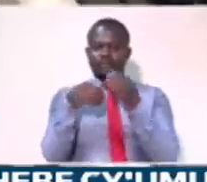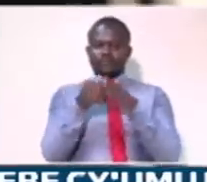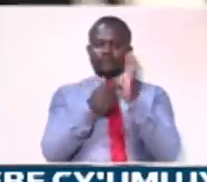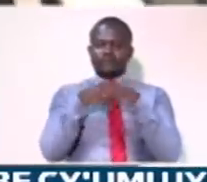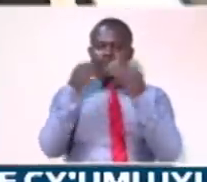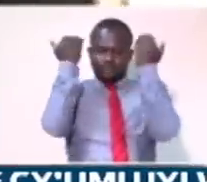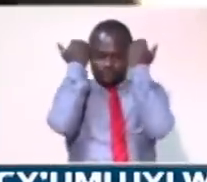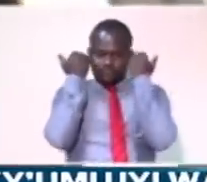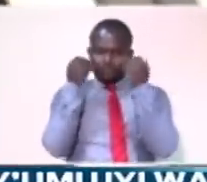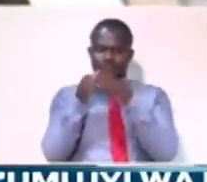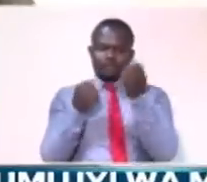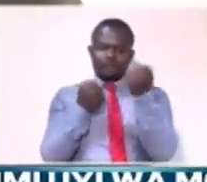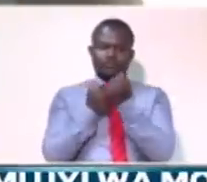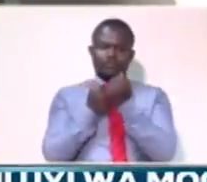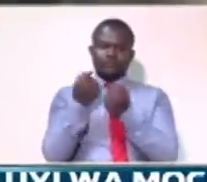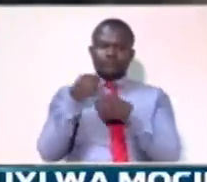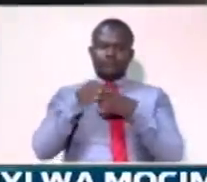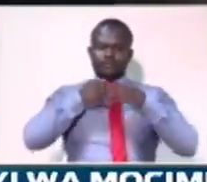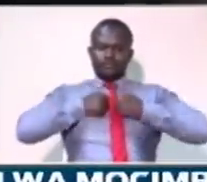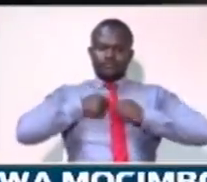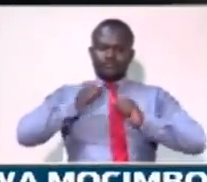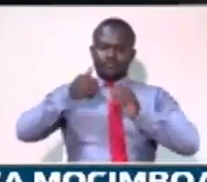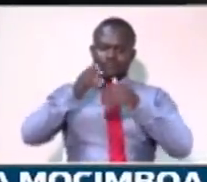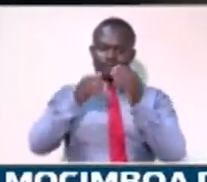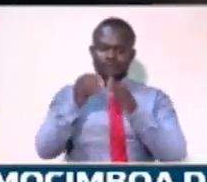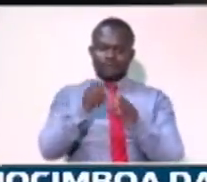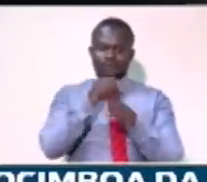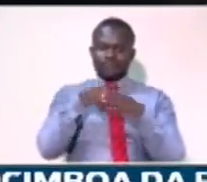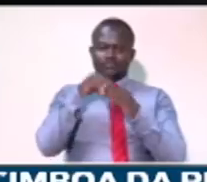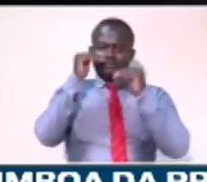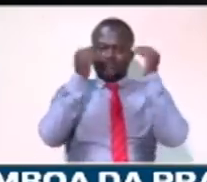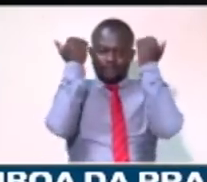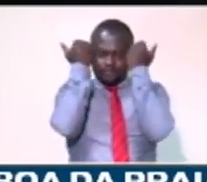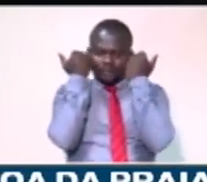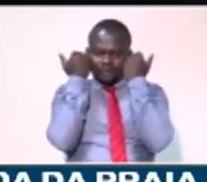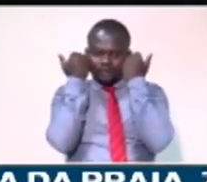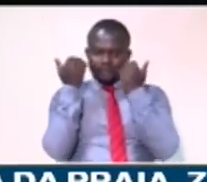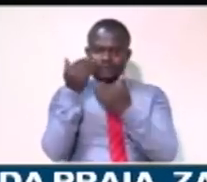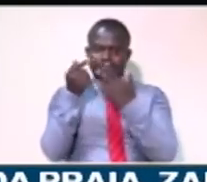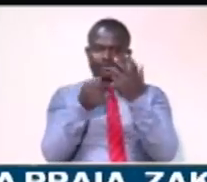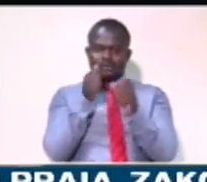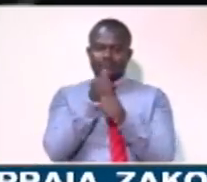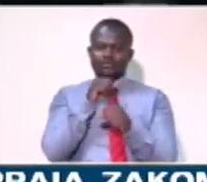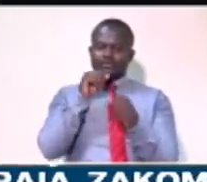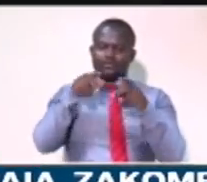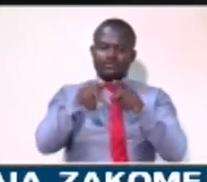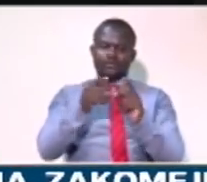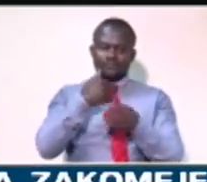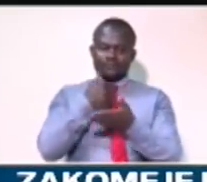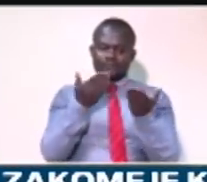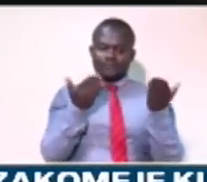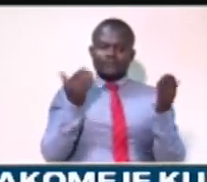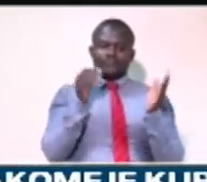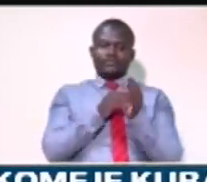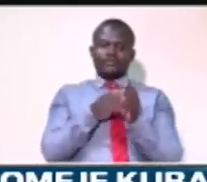mu rukiko ari mu bunganira umwe mu banyarwanda ukurikiranywe y'ibyaha n'inzego z'ubutabera ibi ngo yabikoze nta burenganzira abifitiye